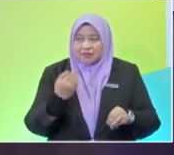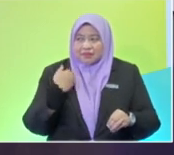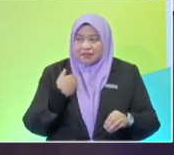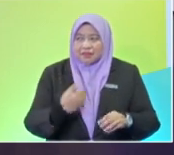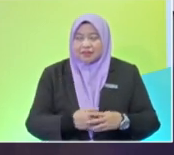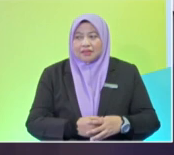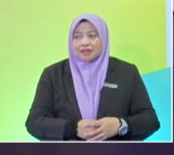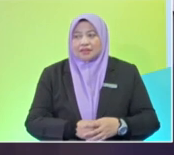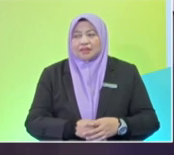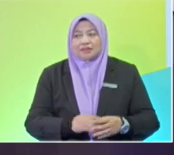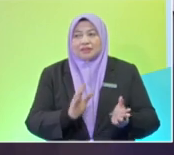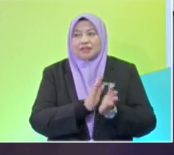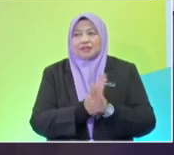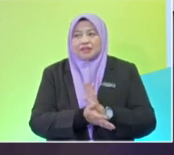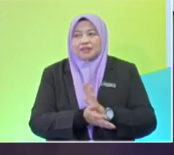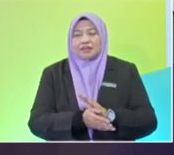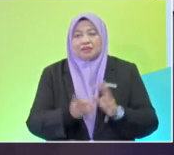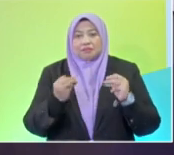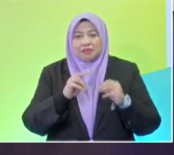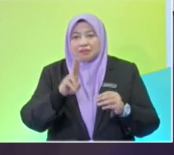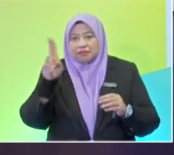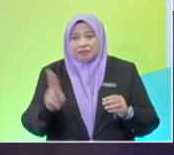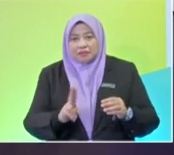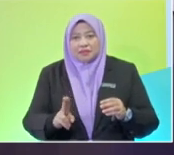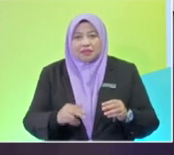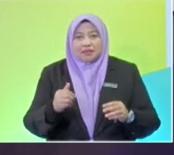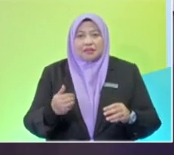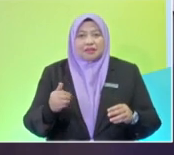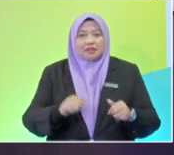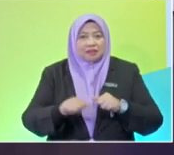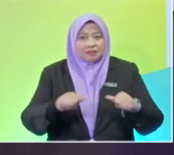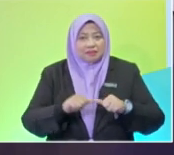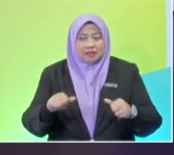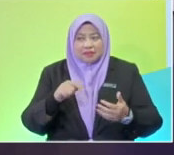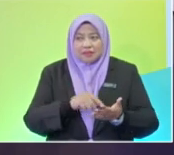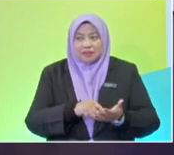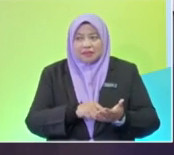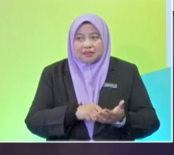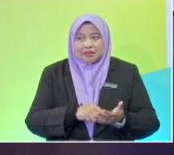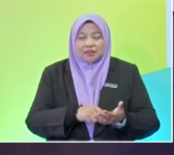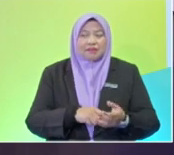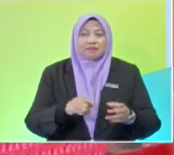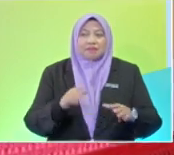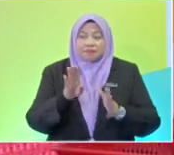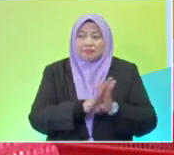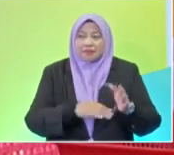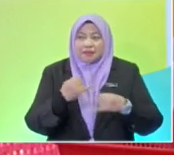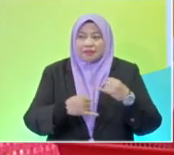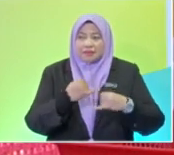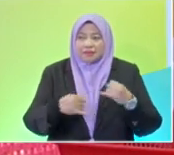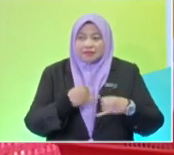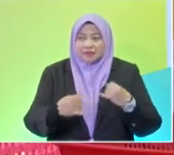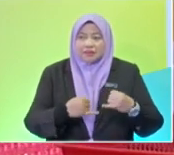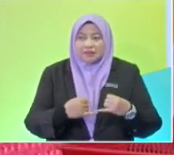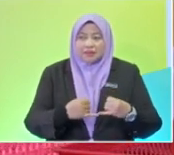jadi kan Cikgu untuk menguji Adakah aktivitas sementara tadi berkesan tidak pancing